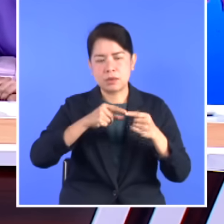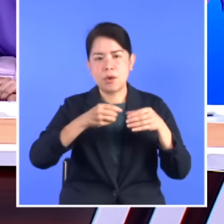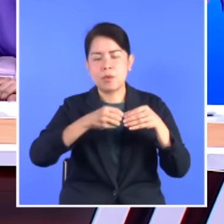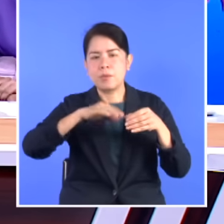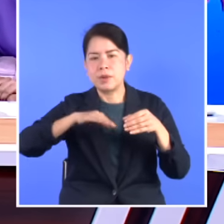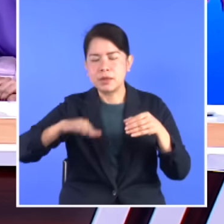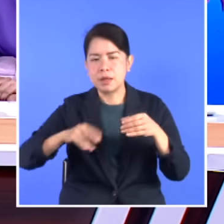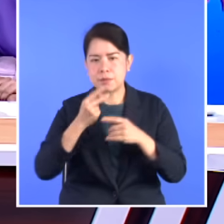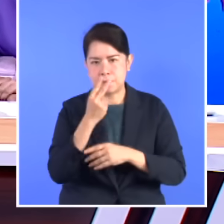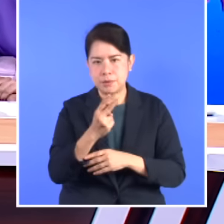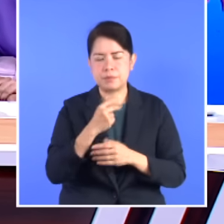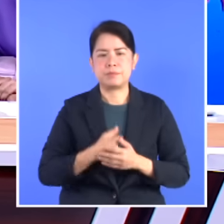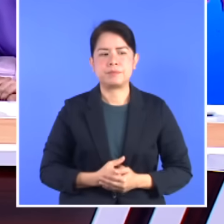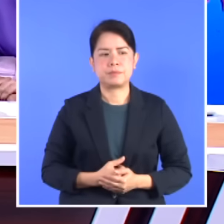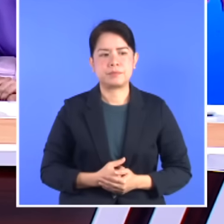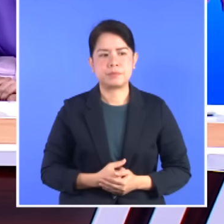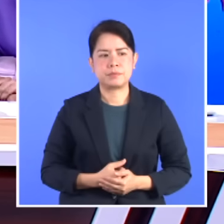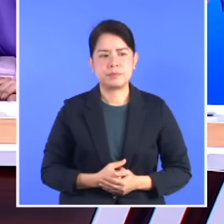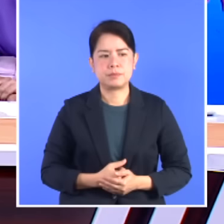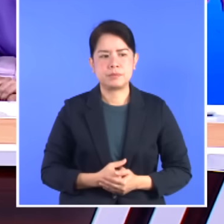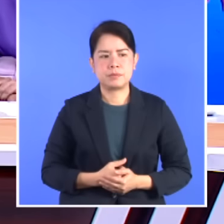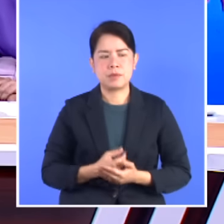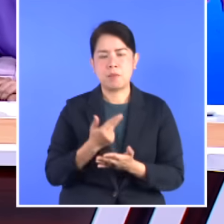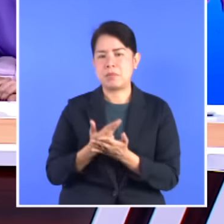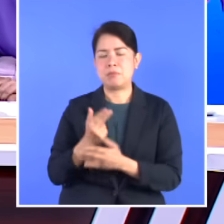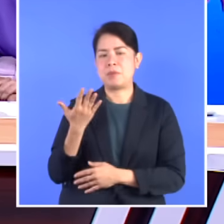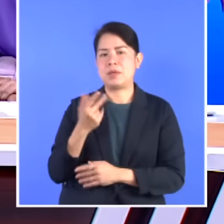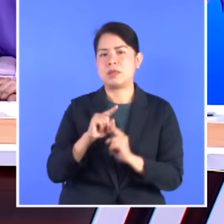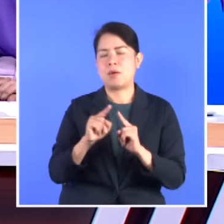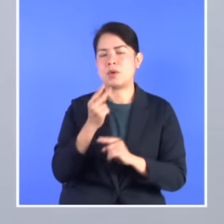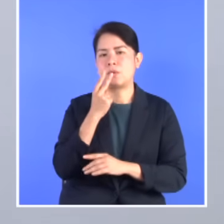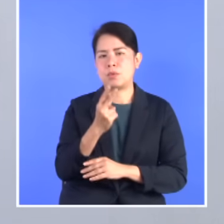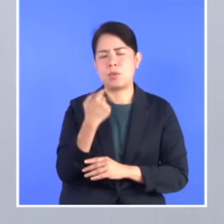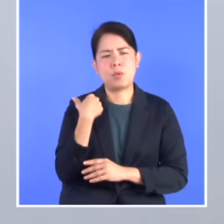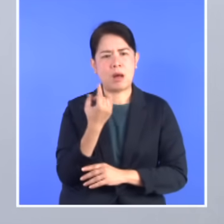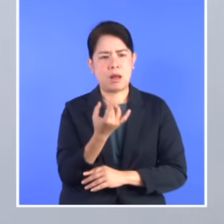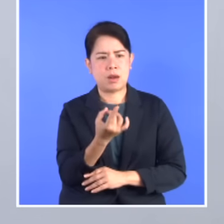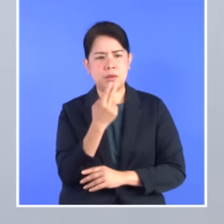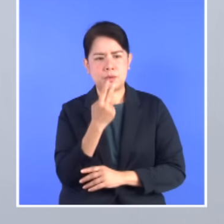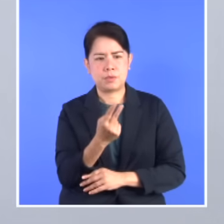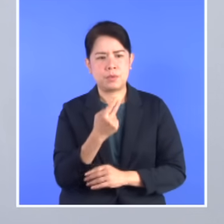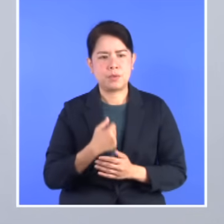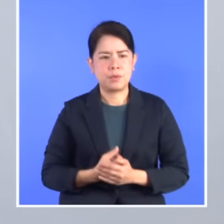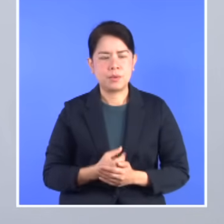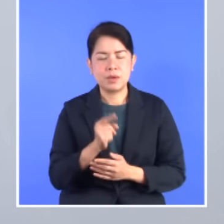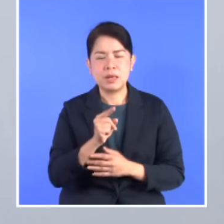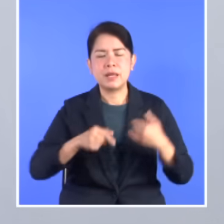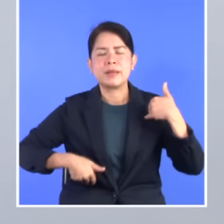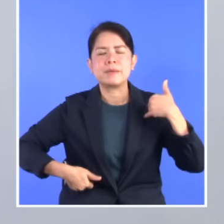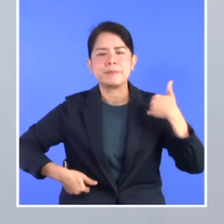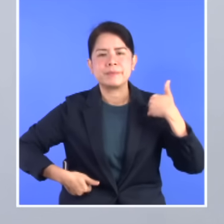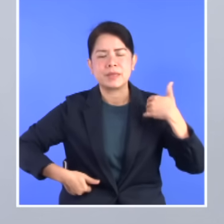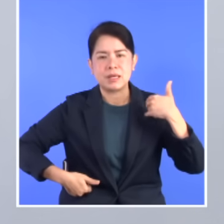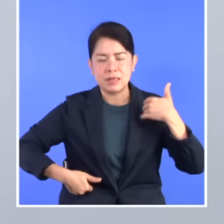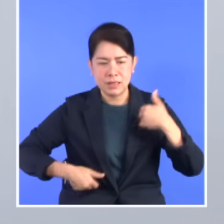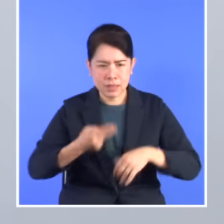บนี้ไม่มีค่ะไม่มีปืนแต่มาตัวเดียวๆแล้วเขาก็กลัวความไม่ปลอดภัยของเด็กนั่นก็คือลิงค่ะไอ้เ